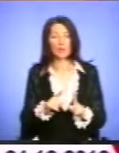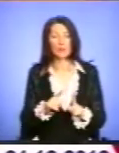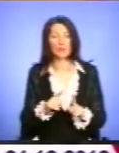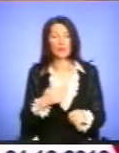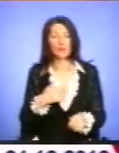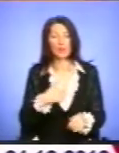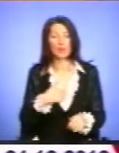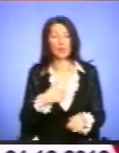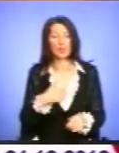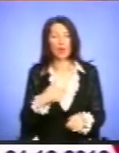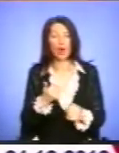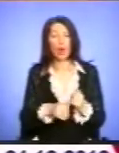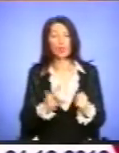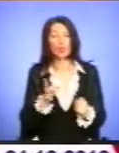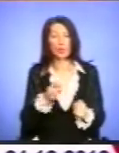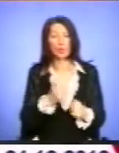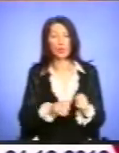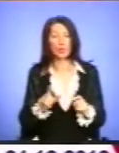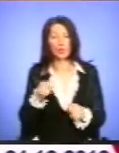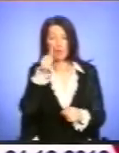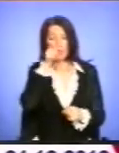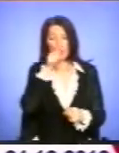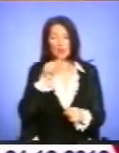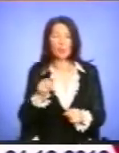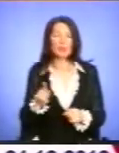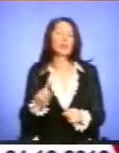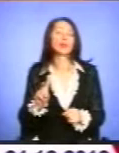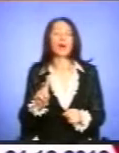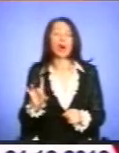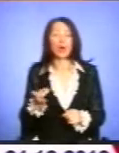Я, досить, кожен місяць, мінімум раз, а то й два рази.